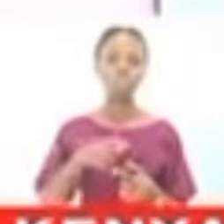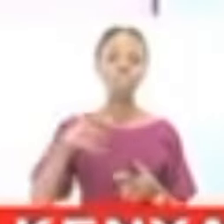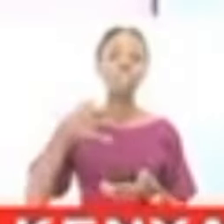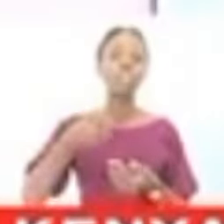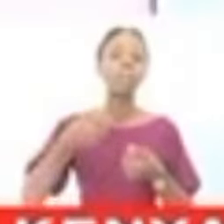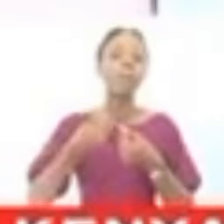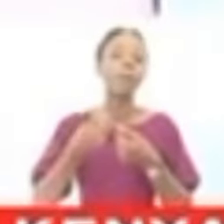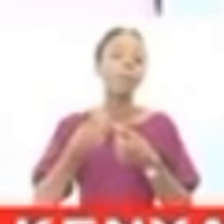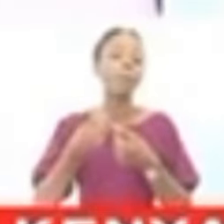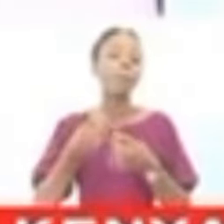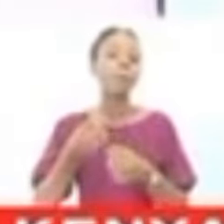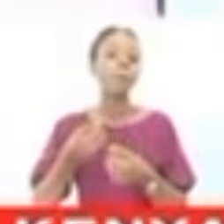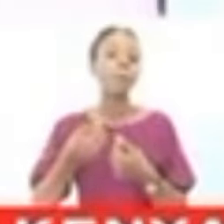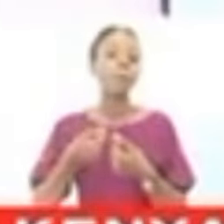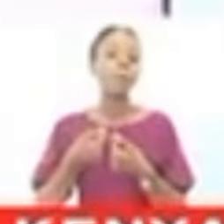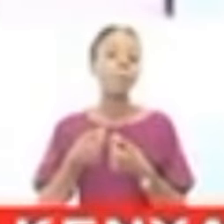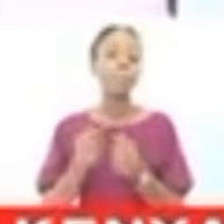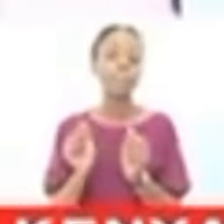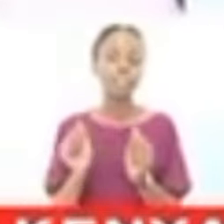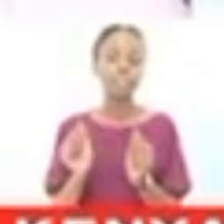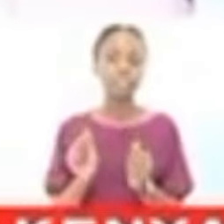When it happens,